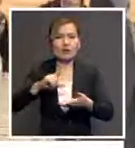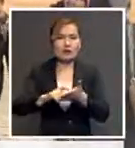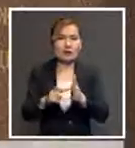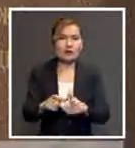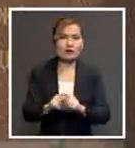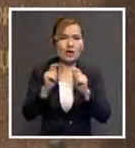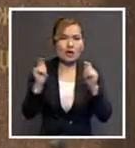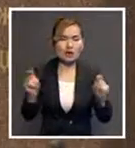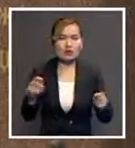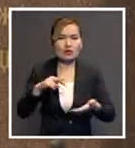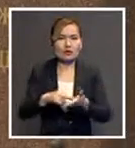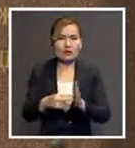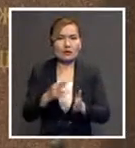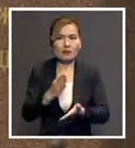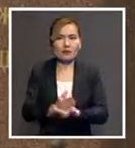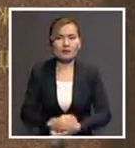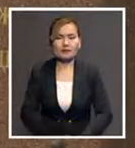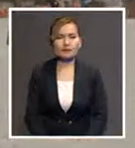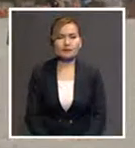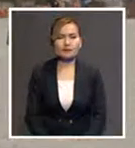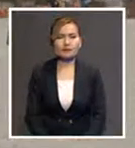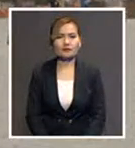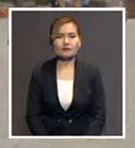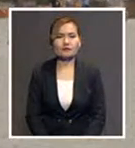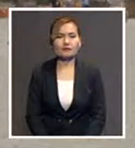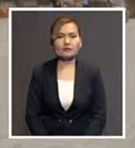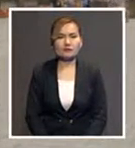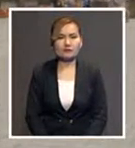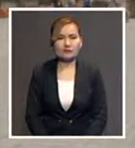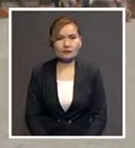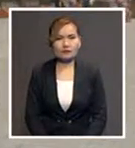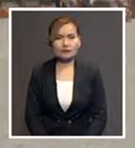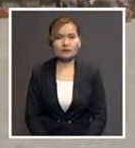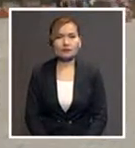тамашалай алады. Ғани Қалмаханов, Нұрлан Нұрбек, Қазақстан ұлттық телеарнасы, оңтүстік Қазақстан облысы.